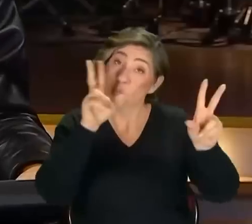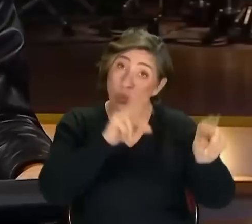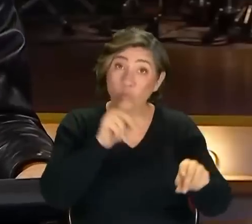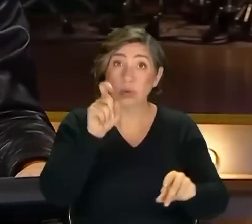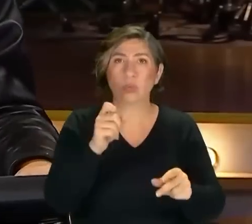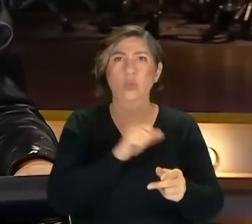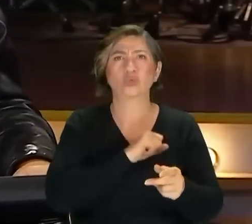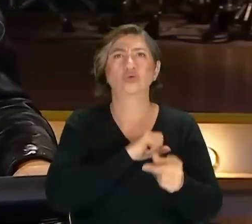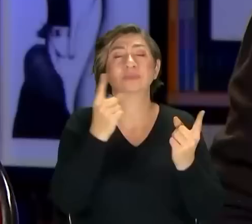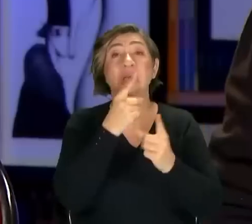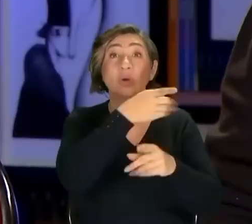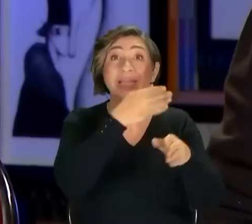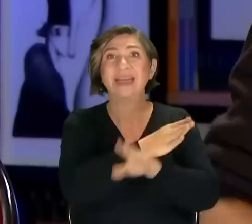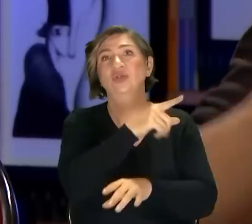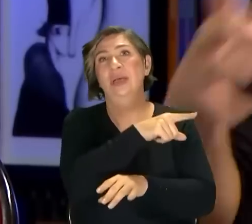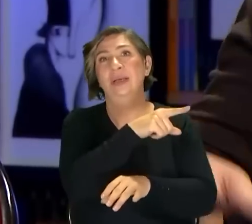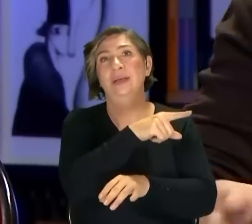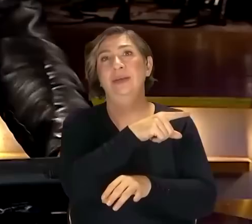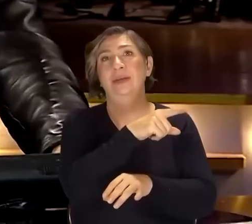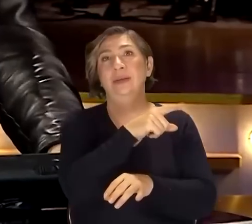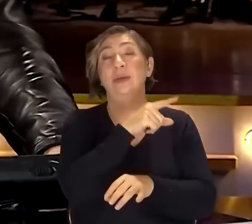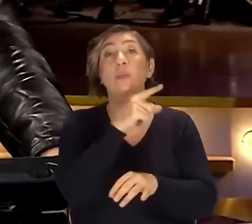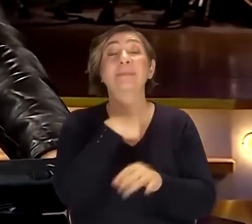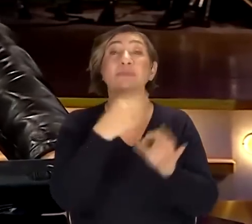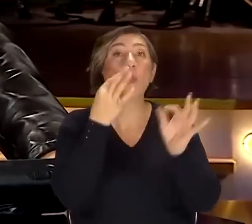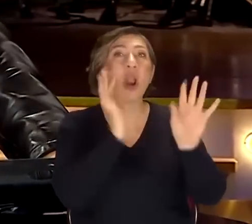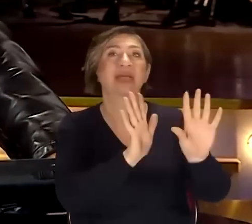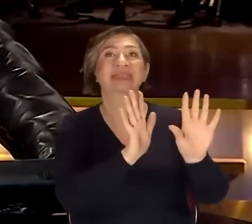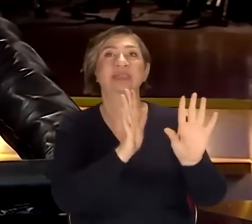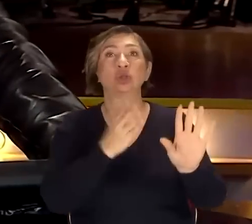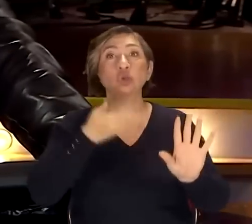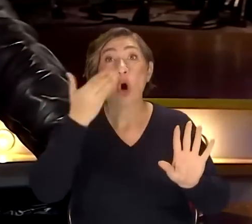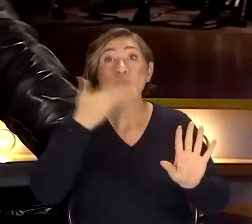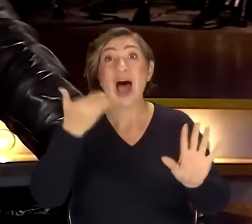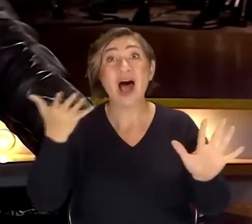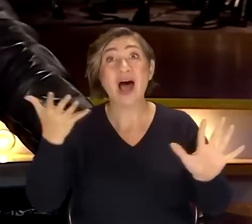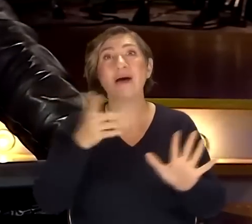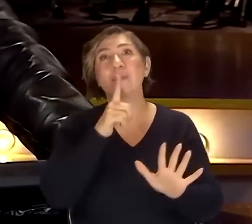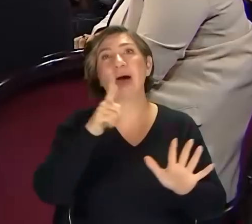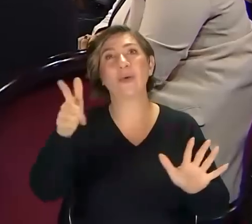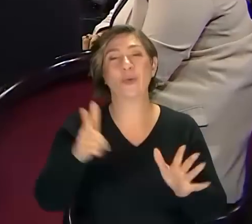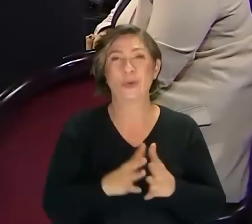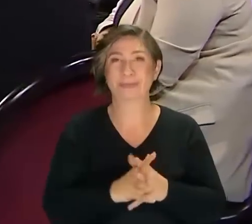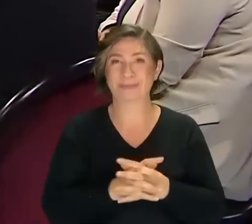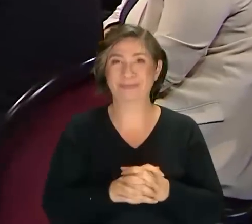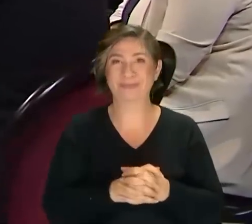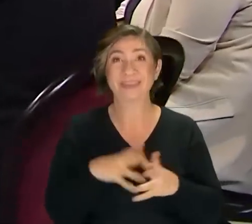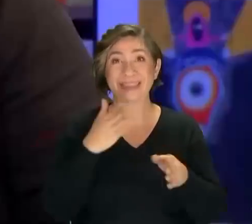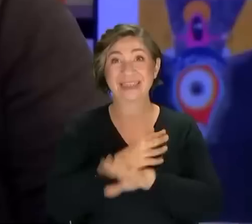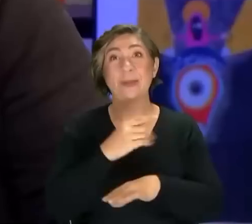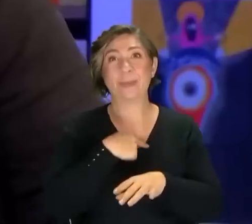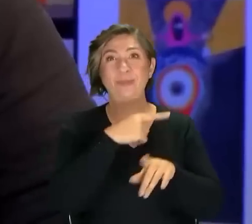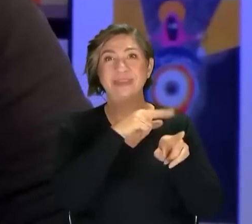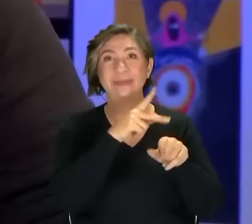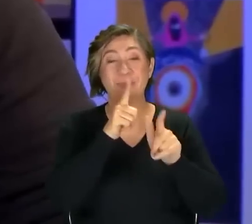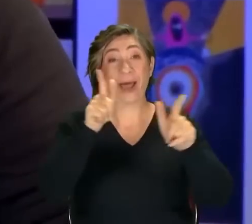Yani korkunç. Mesela bu gerçek. Bu gerçek, o gösteriş aslında. Mizacımız bu. Aynen. Çorba diyor ya. Gerçekten ben de böyle